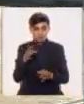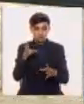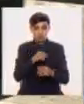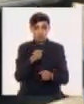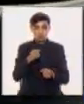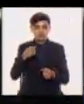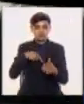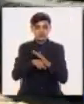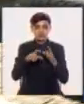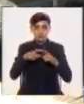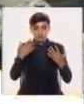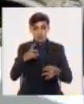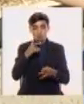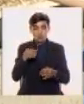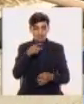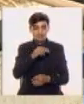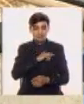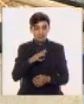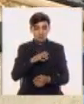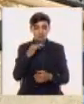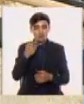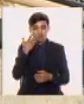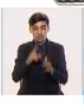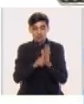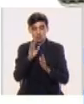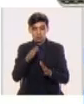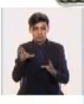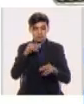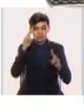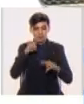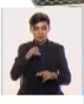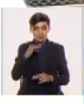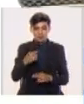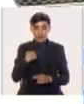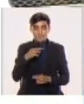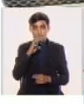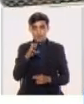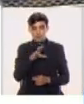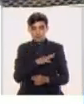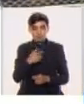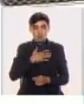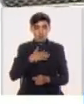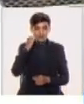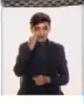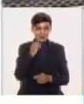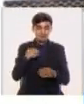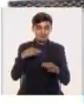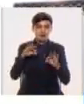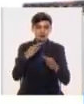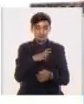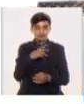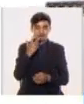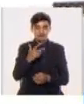прошел, но автодром не работает. Когда его запустят, неизвестно. У меня была категория Б, моя старая категория, мне разрешает